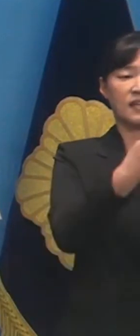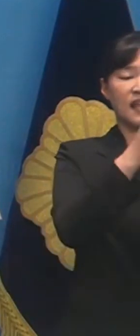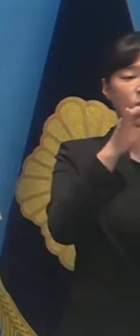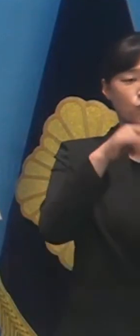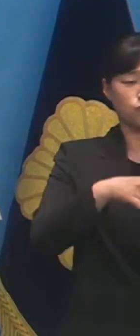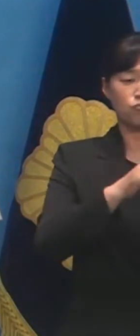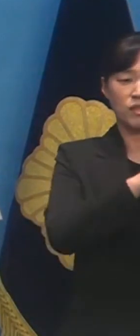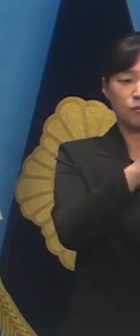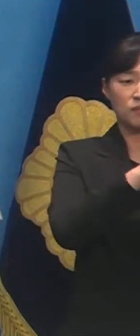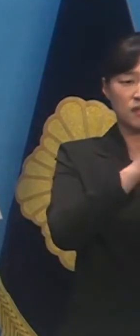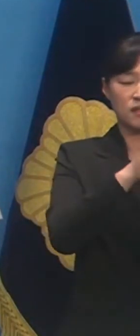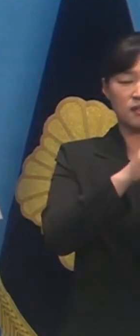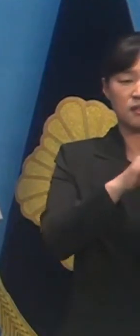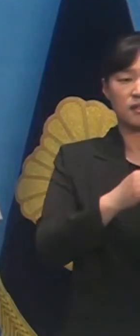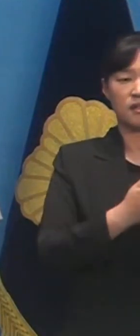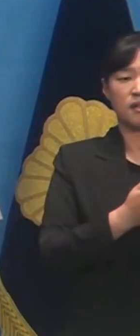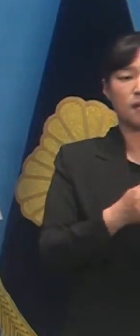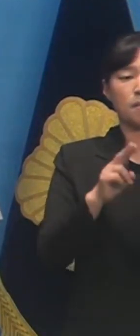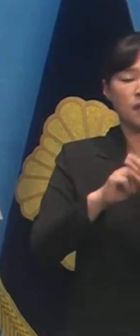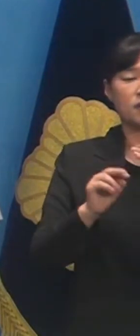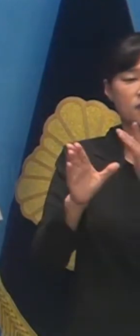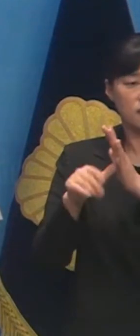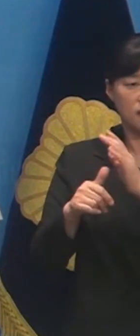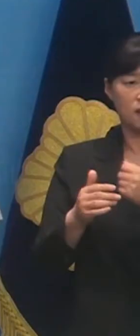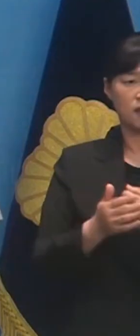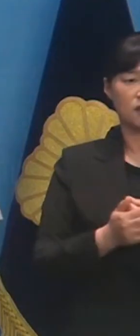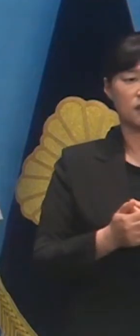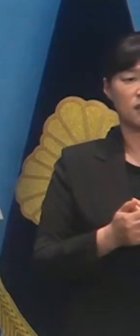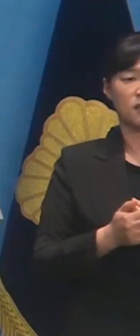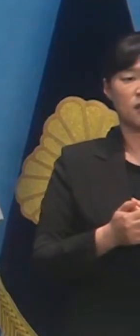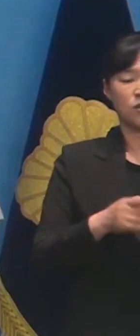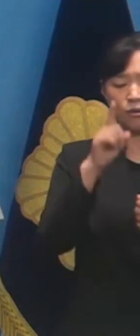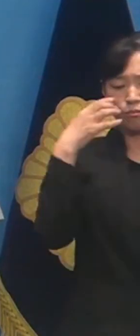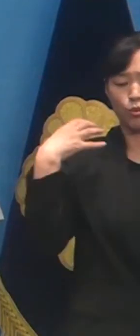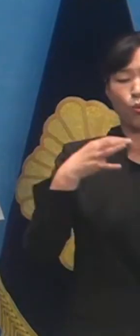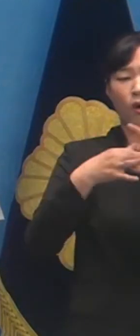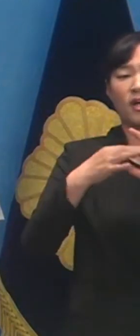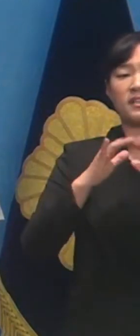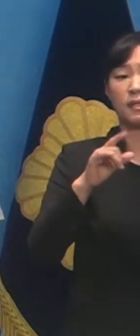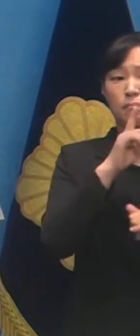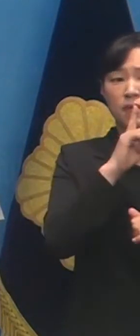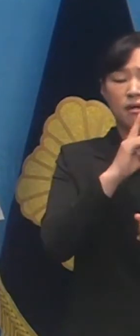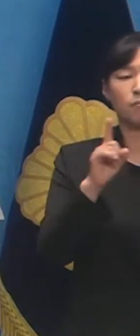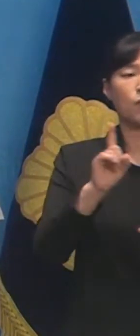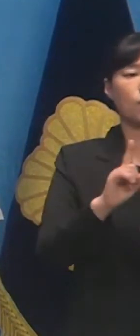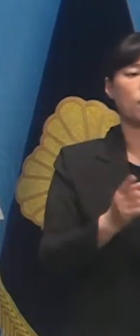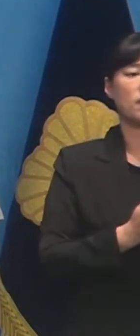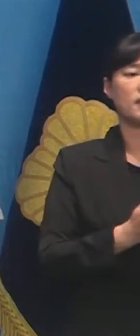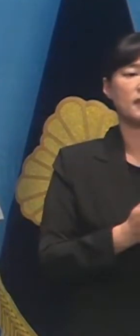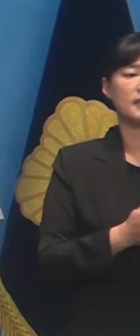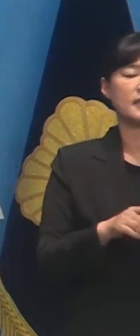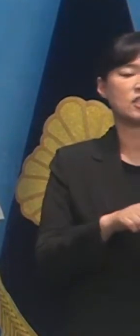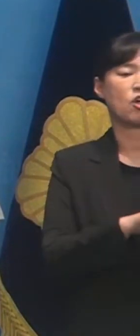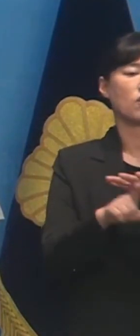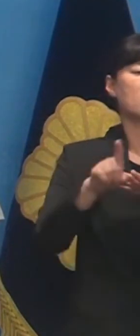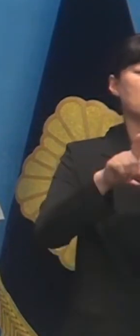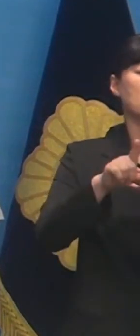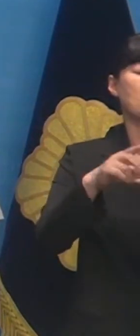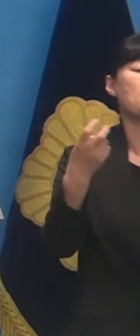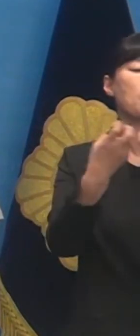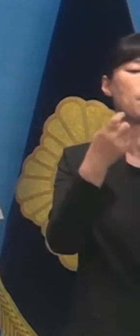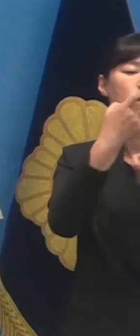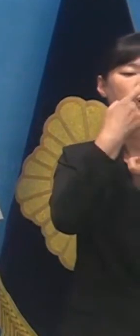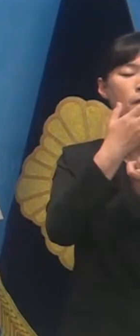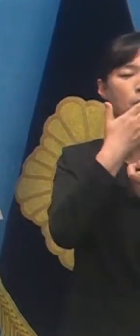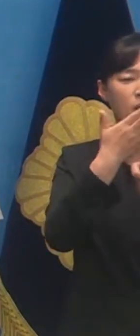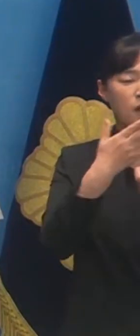배우자를 해외에 갈 때 정부 관계자들이 했던 말입니다. 그래야 선진 규격 기법을 배울 수